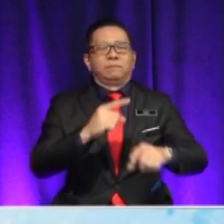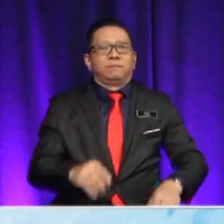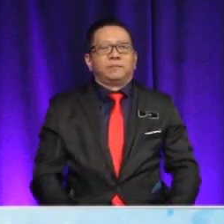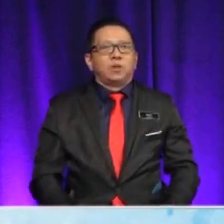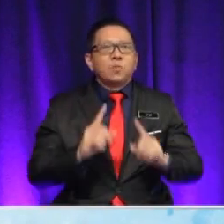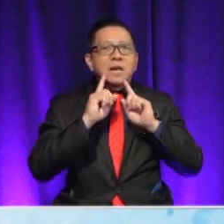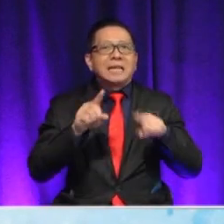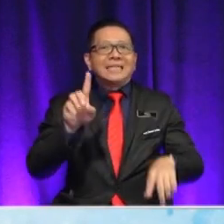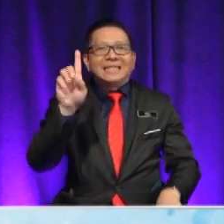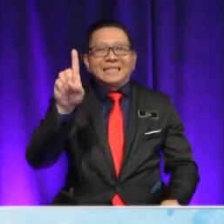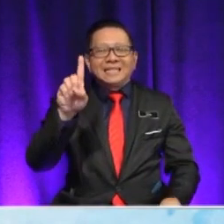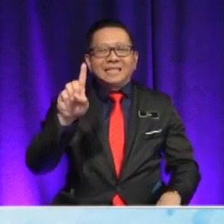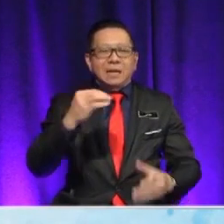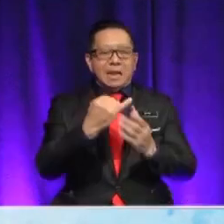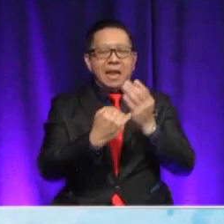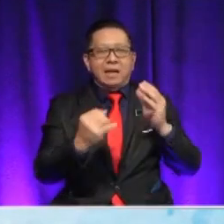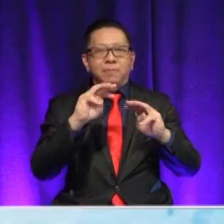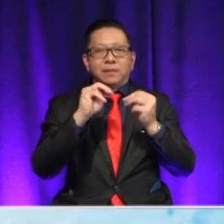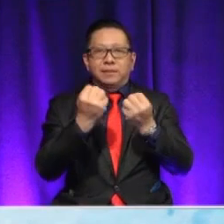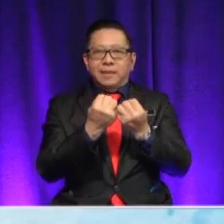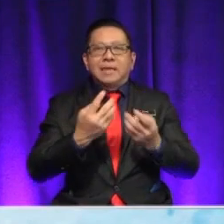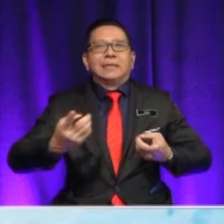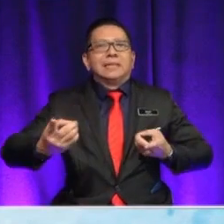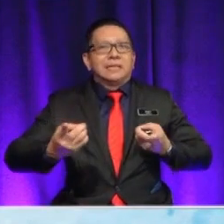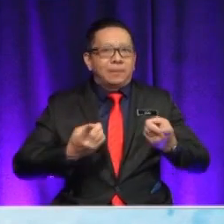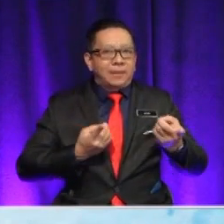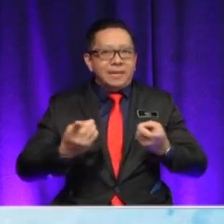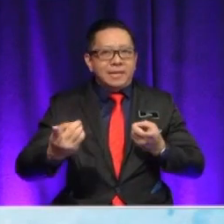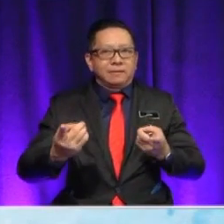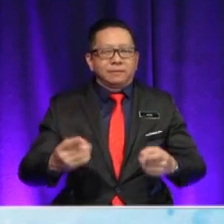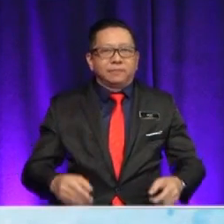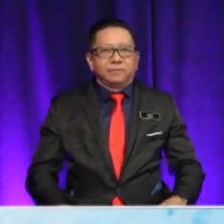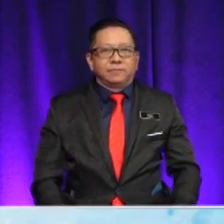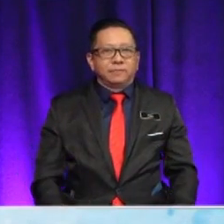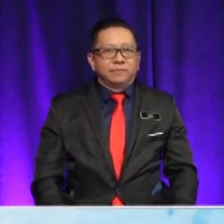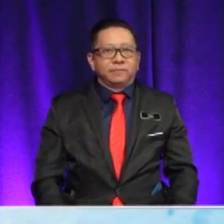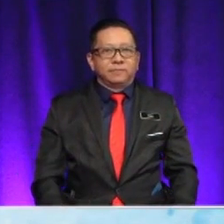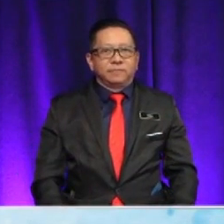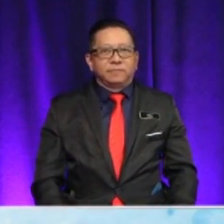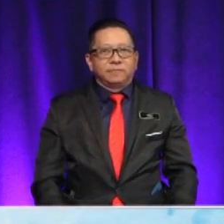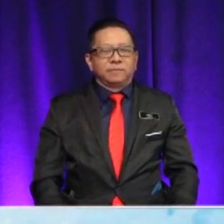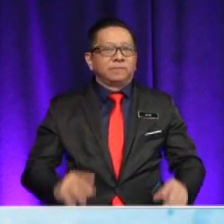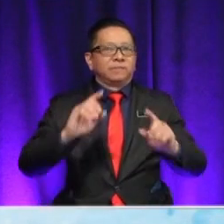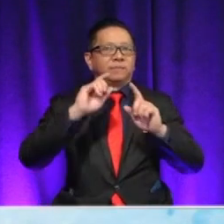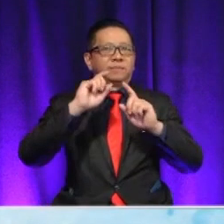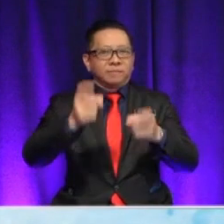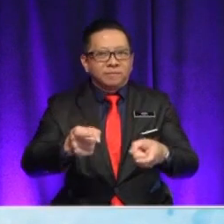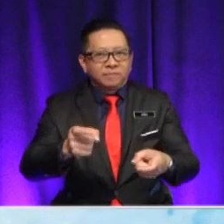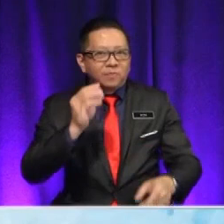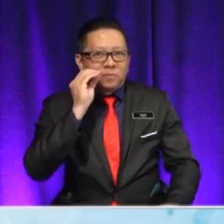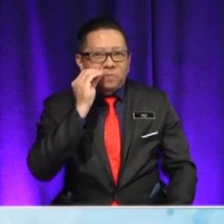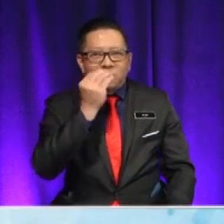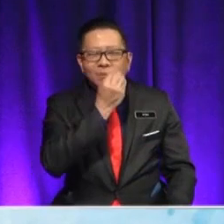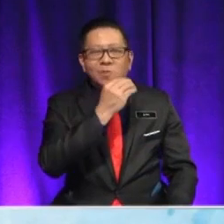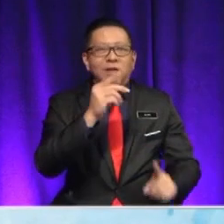D, melahirkan masyarakat yang berdisiplin. Okey, Mira bolehlah tampal kuntuman bunga tu